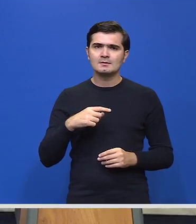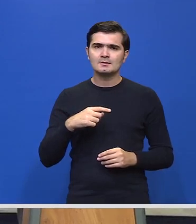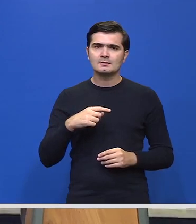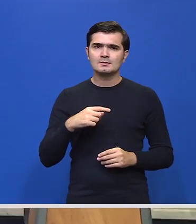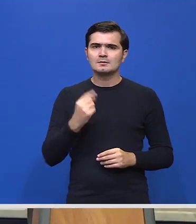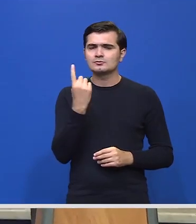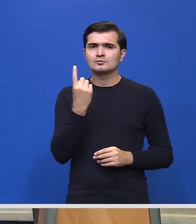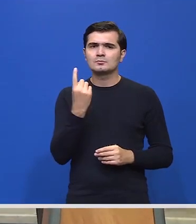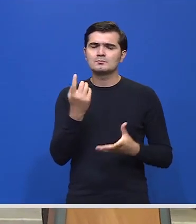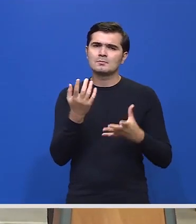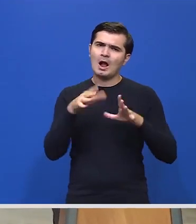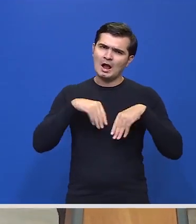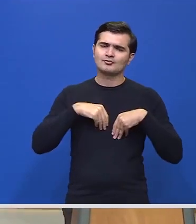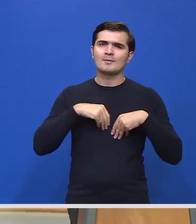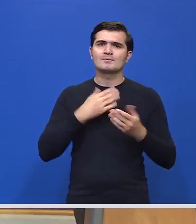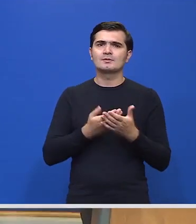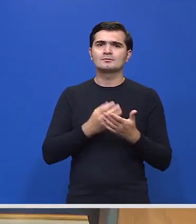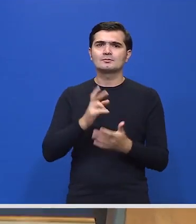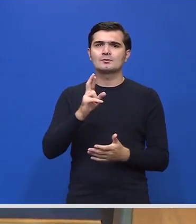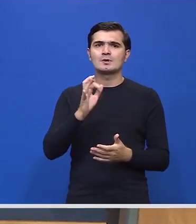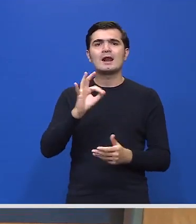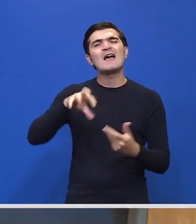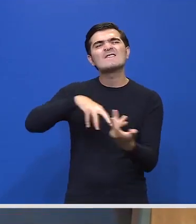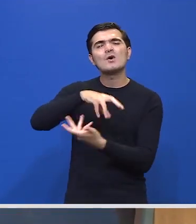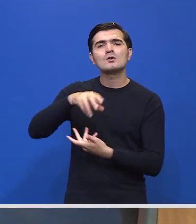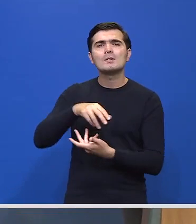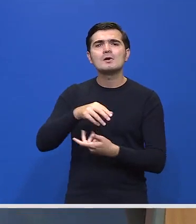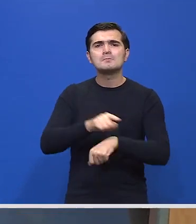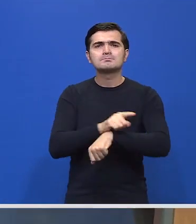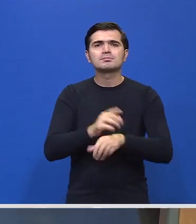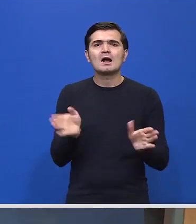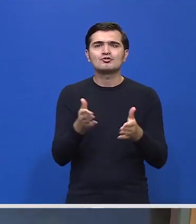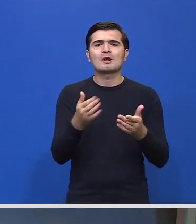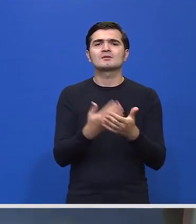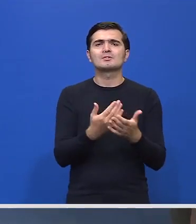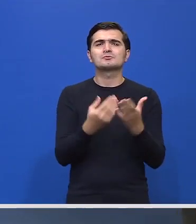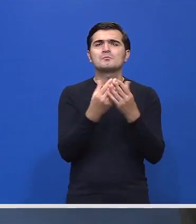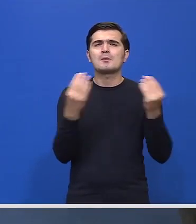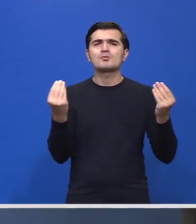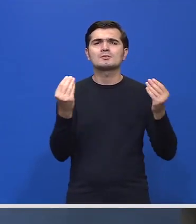angajament, într-un angajament de reformă accelerată pe mai multe componente,